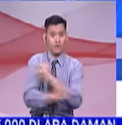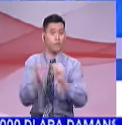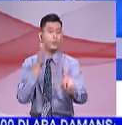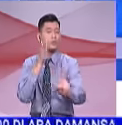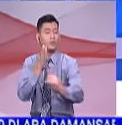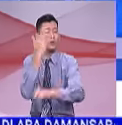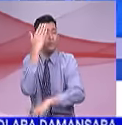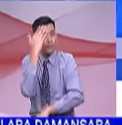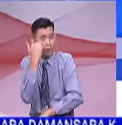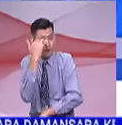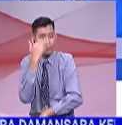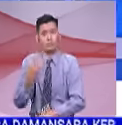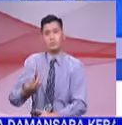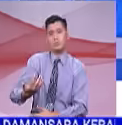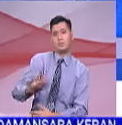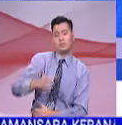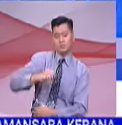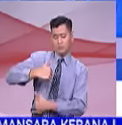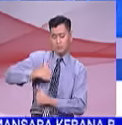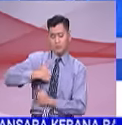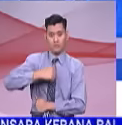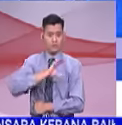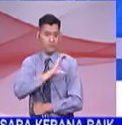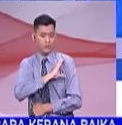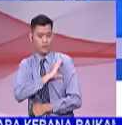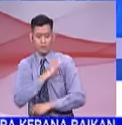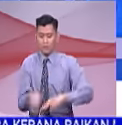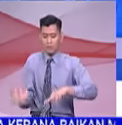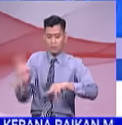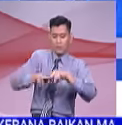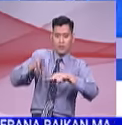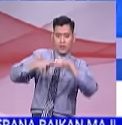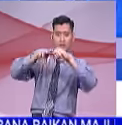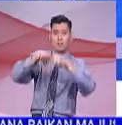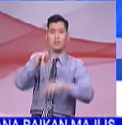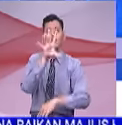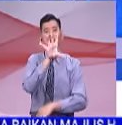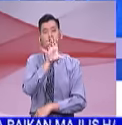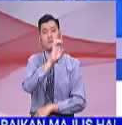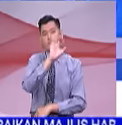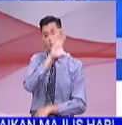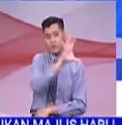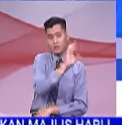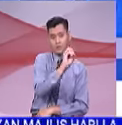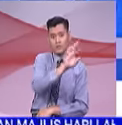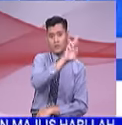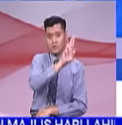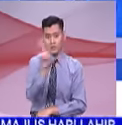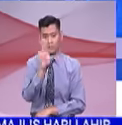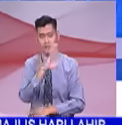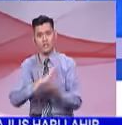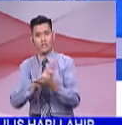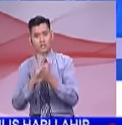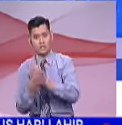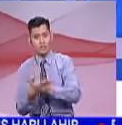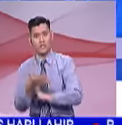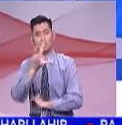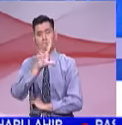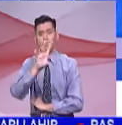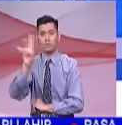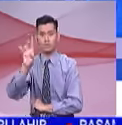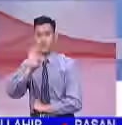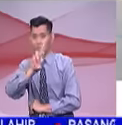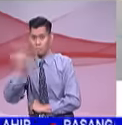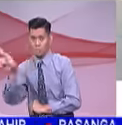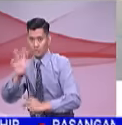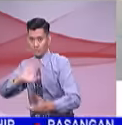kekuatan anggota PDRM ditambah kepada 55,000 berbanding 37,000 anggota sedia ada.